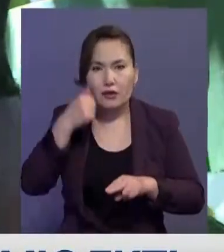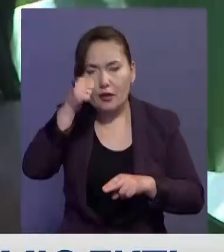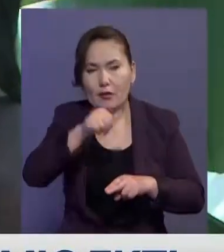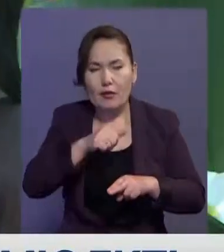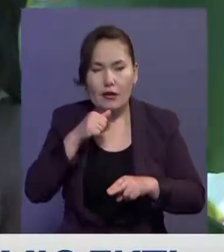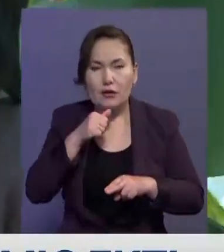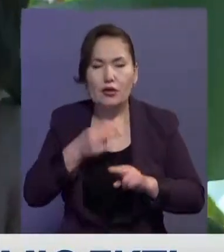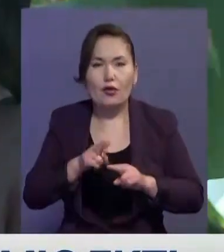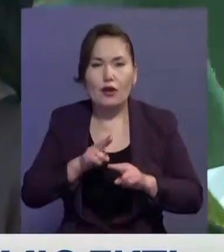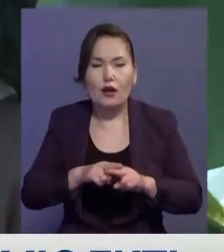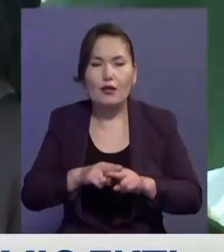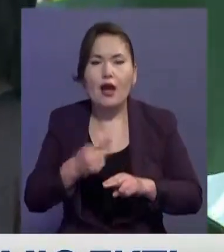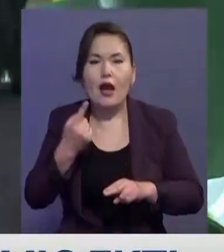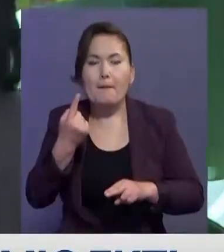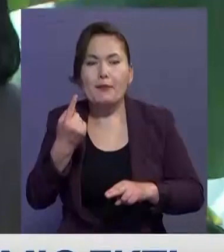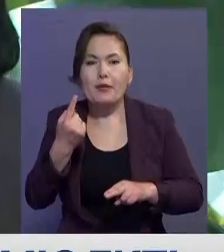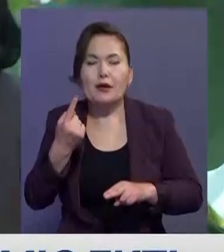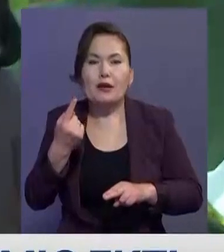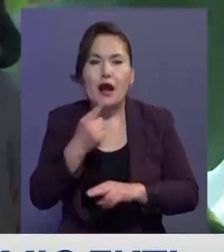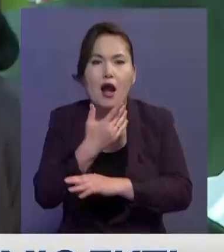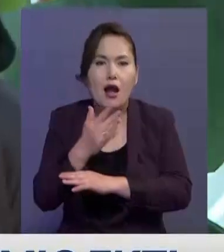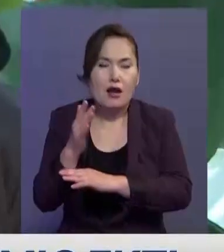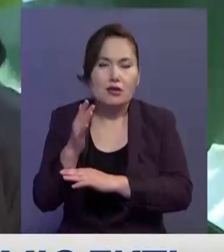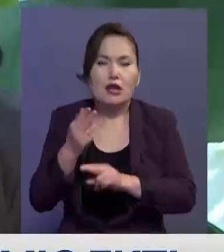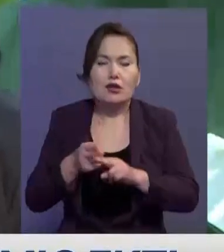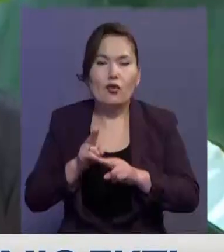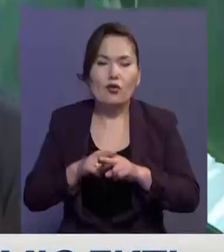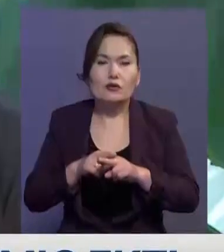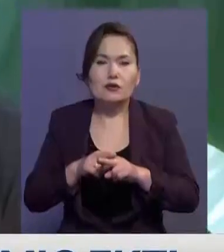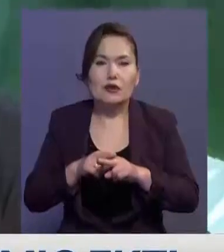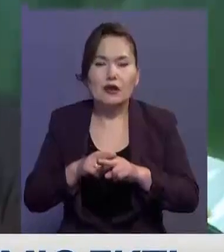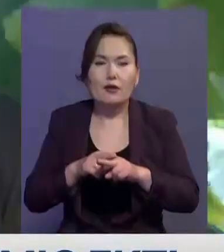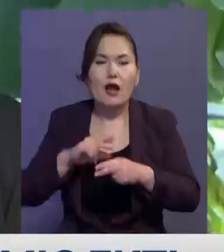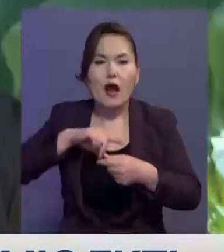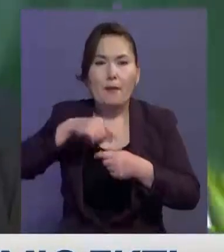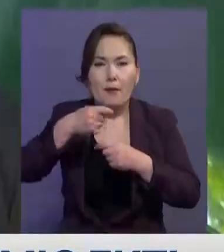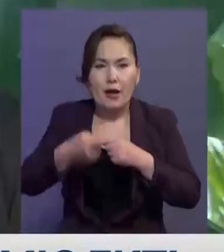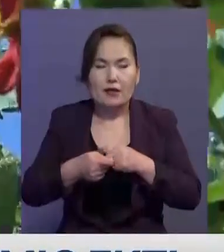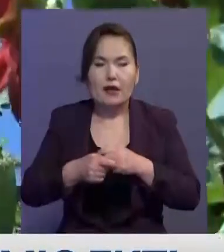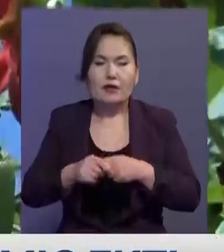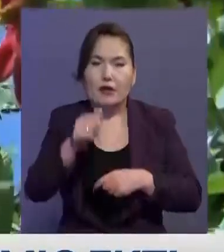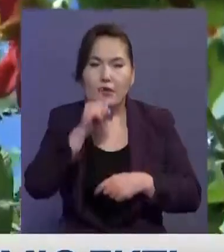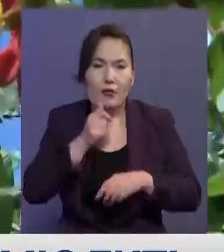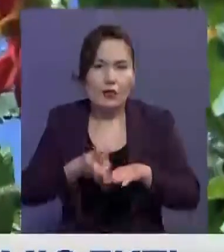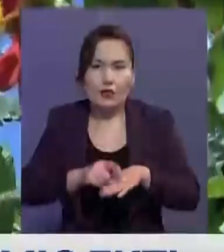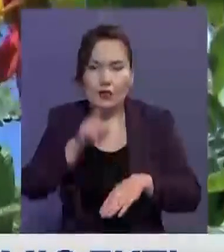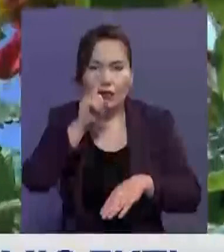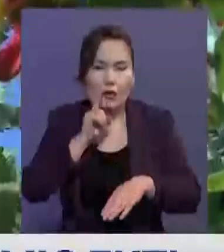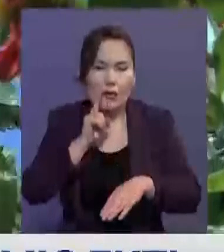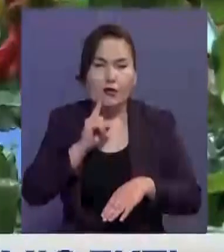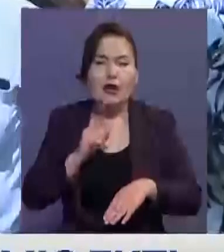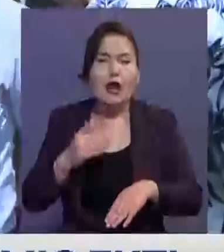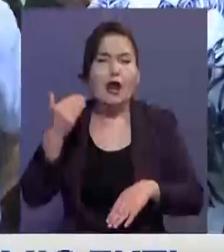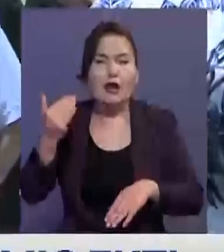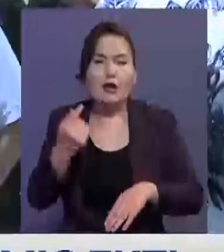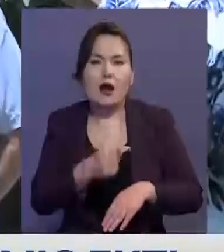жерде осы бір түп бананның несінен біз бананның жемісін жетіктесек те болады. Аграрлық сала